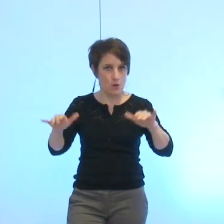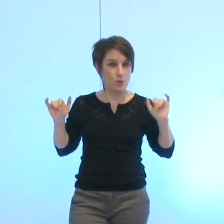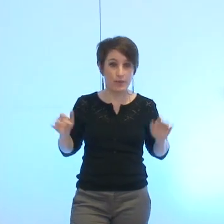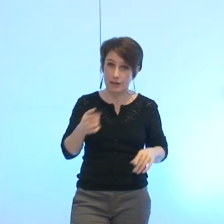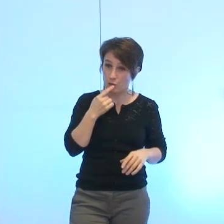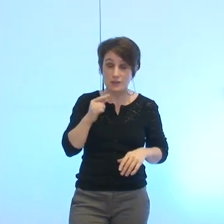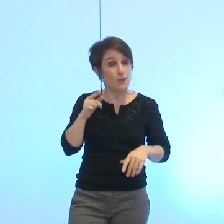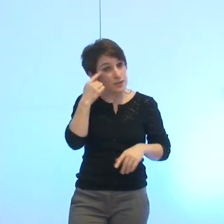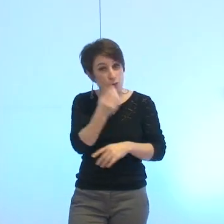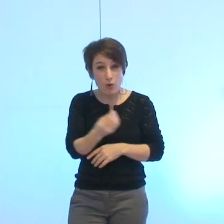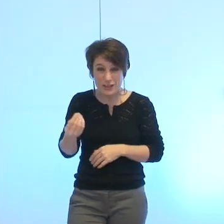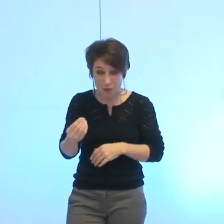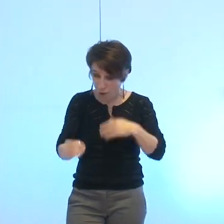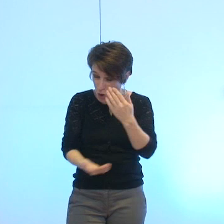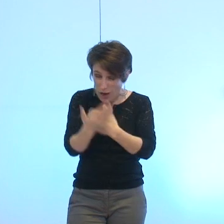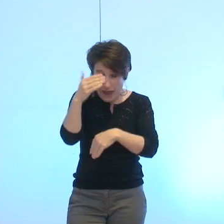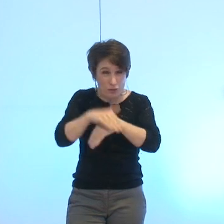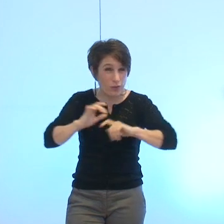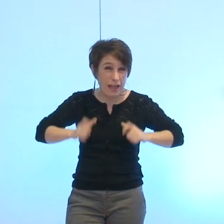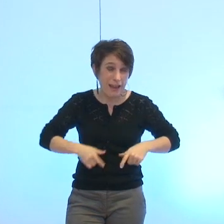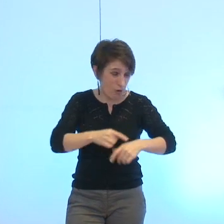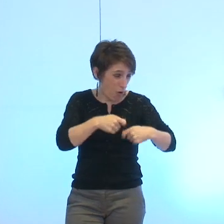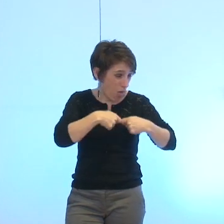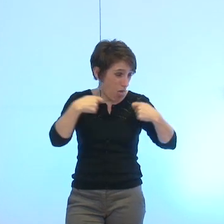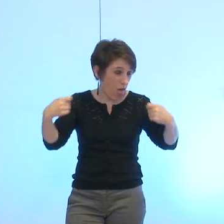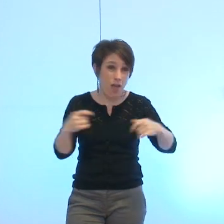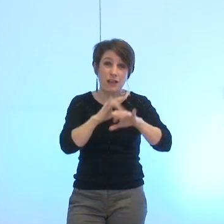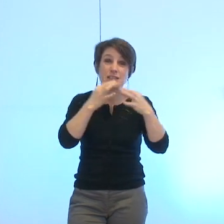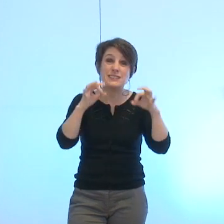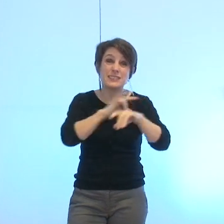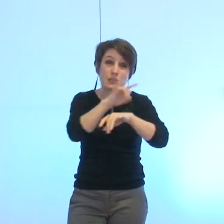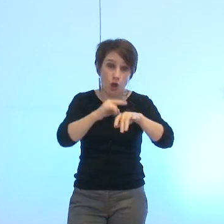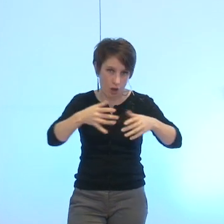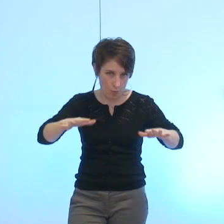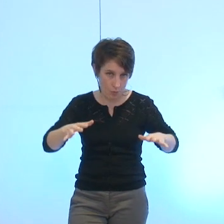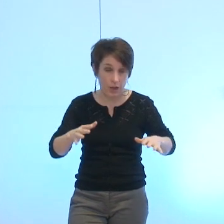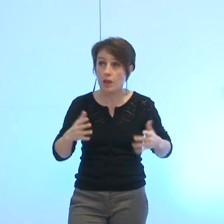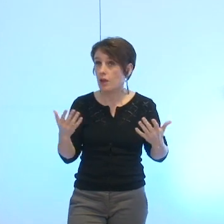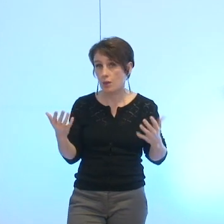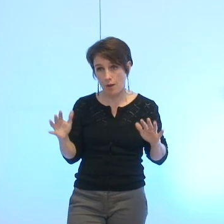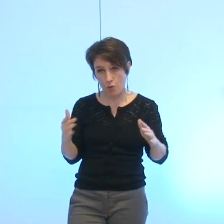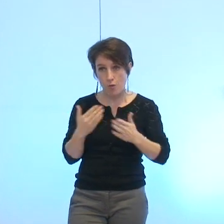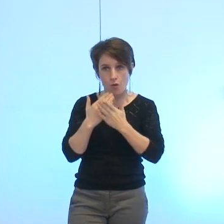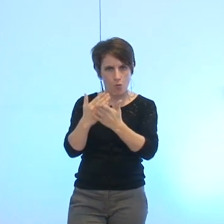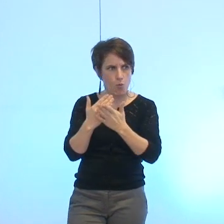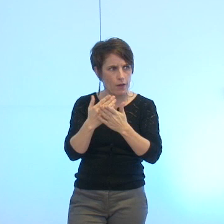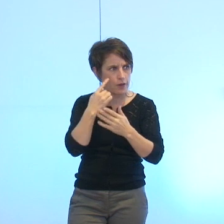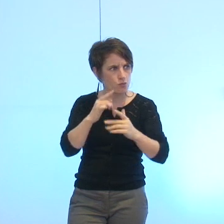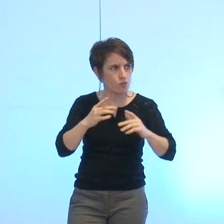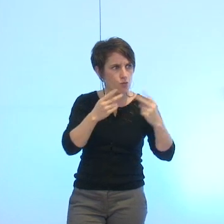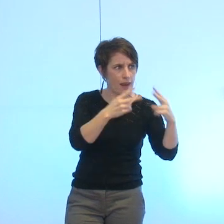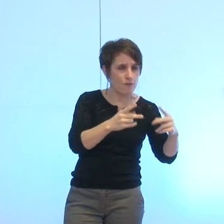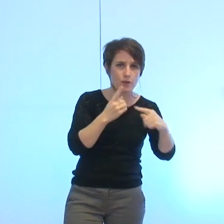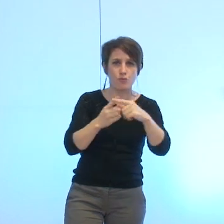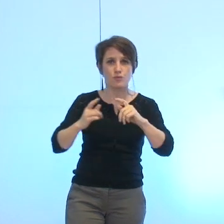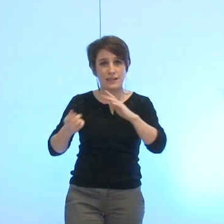dizaine d'heures malheureusement dans un établissement scolaire elle est partagée maintenant entre la ville et l'éducation nationale et